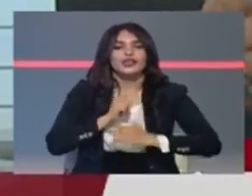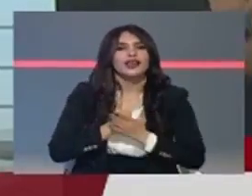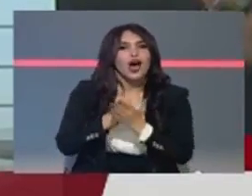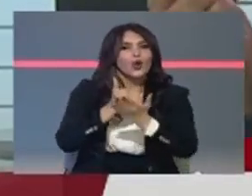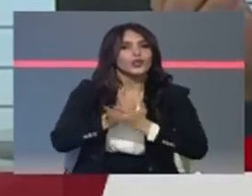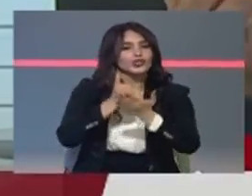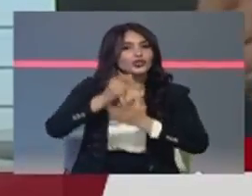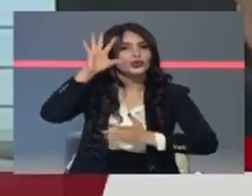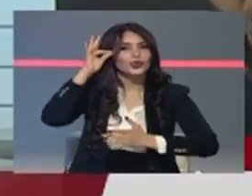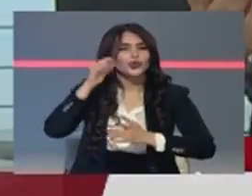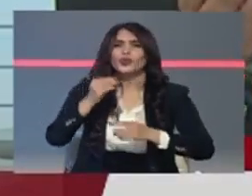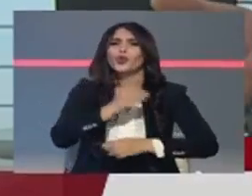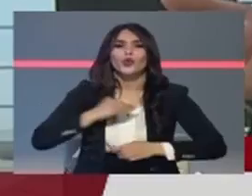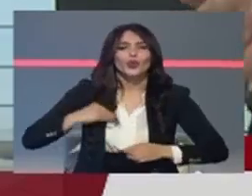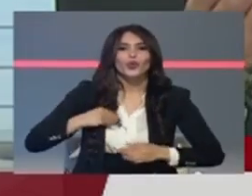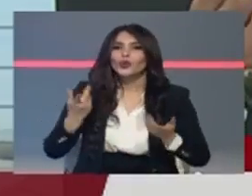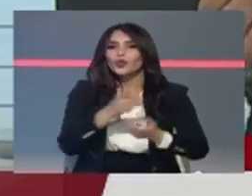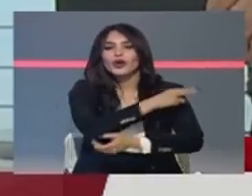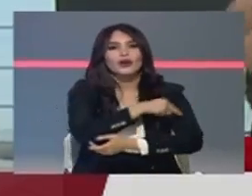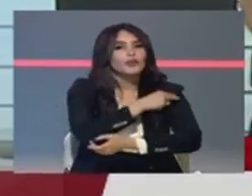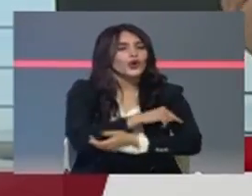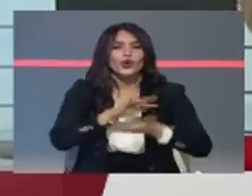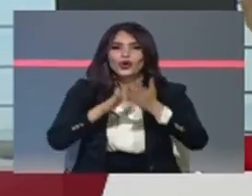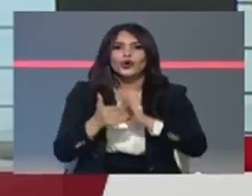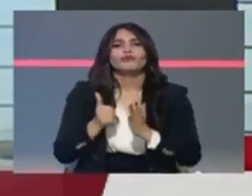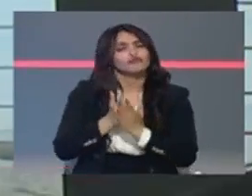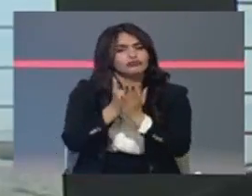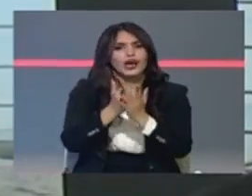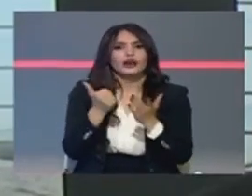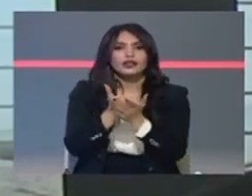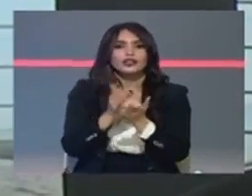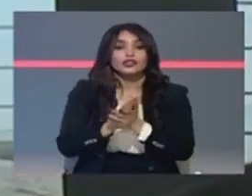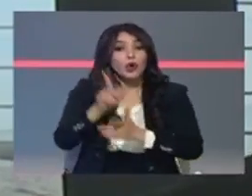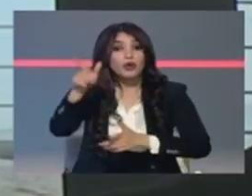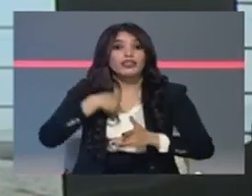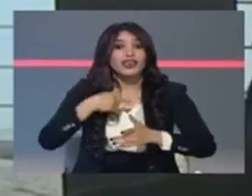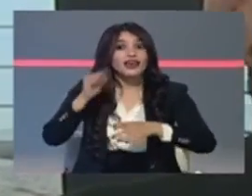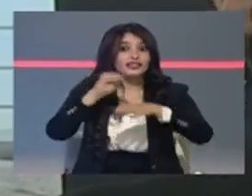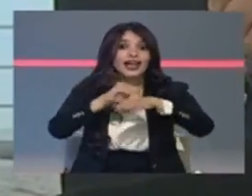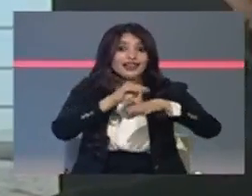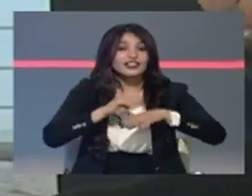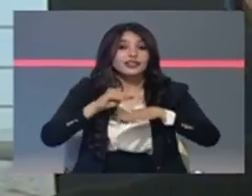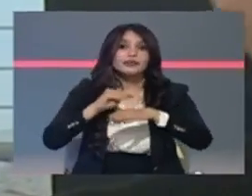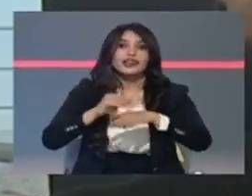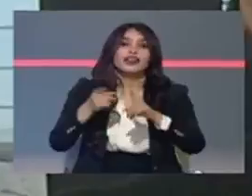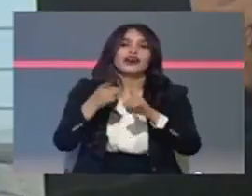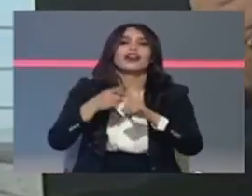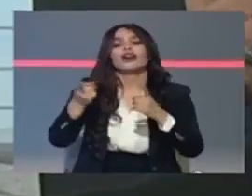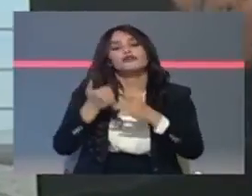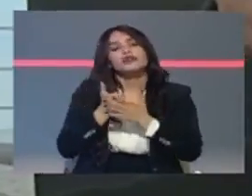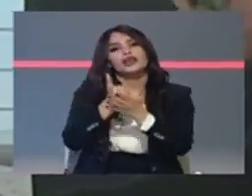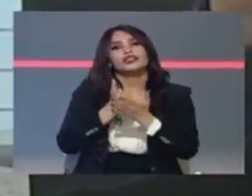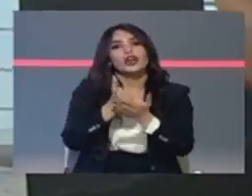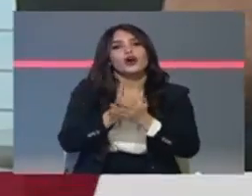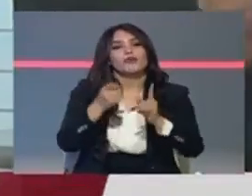في البلاد اللي هما الاطباء واللي هما رجال الامن اللي مضحين برويحهم. هذا درس في التضحيه ودرس في العطاء اللي باش يتعطى لصغارنا،